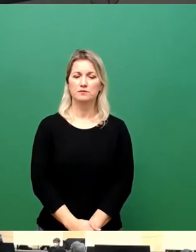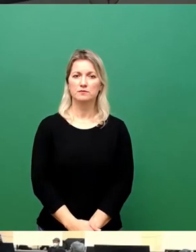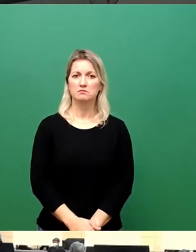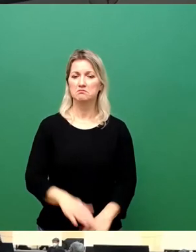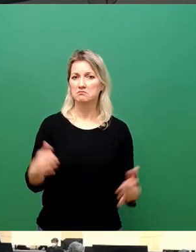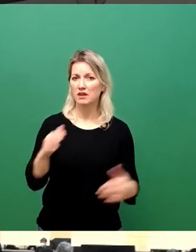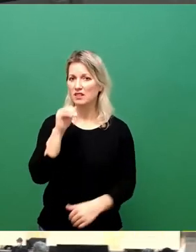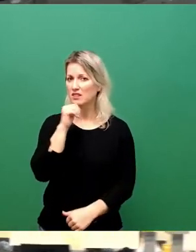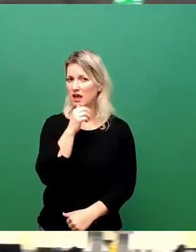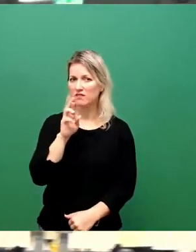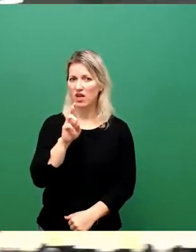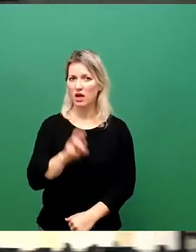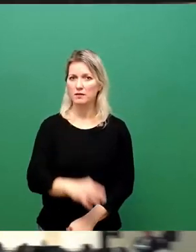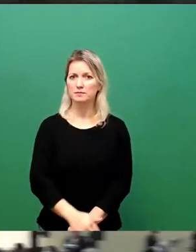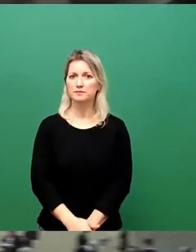Gegenstimmen